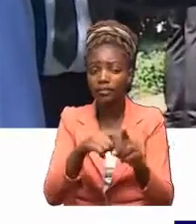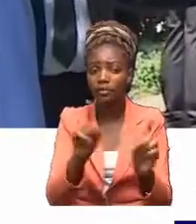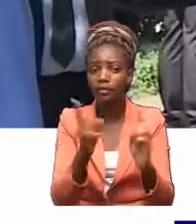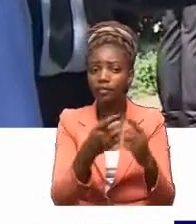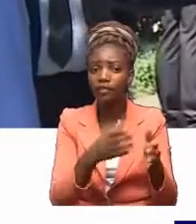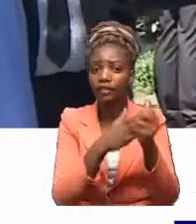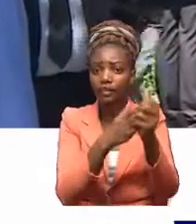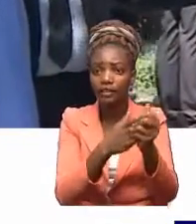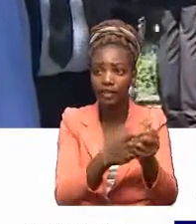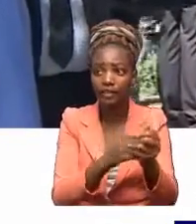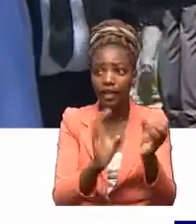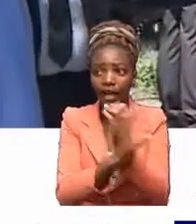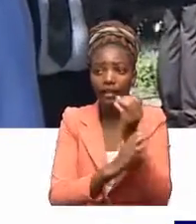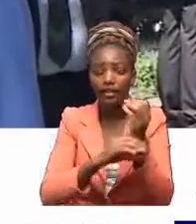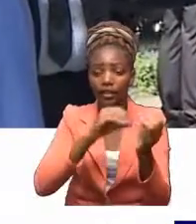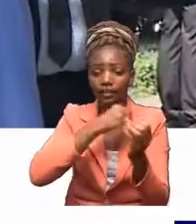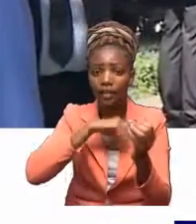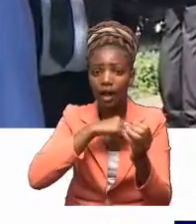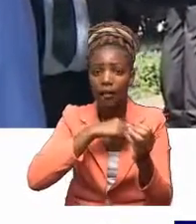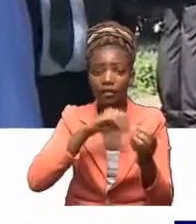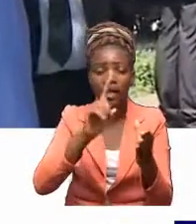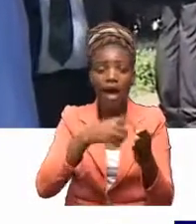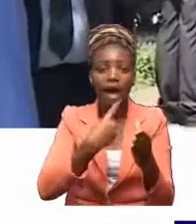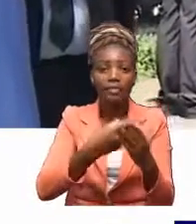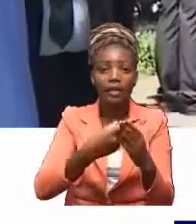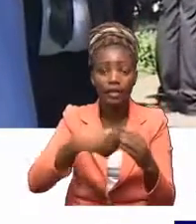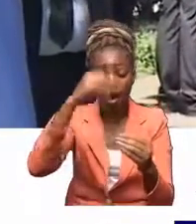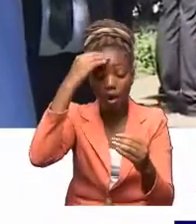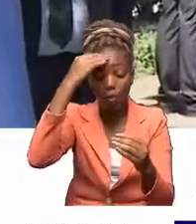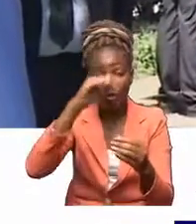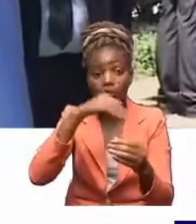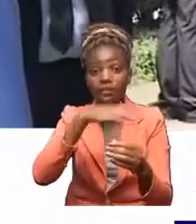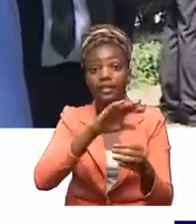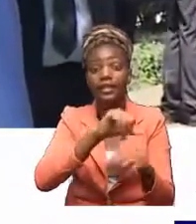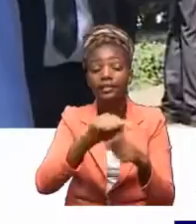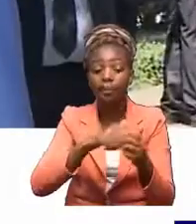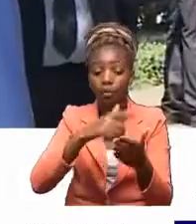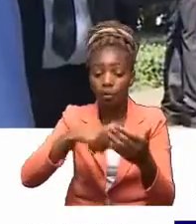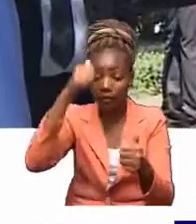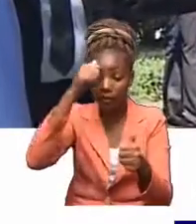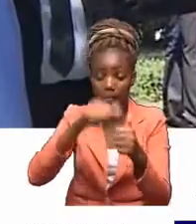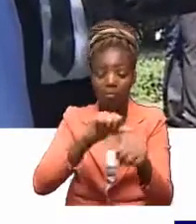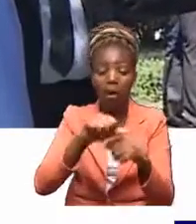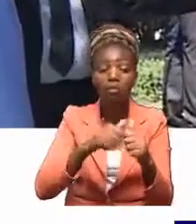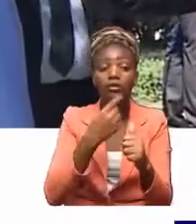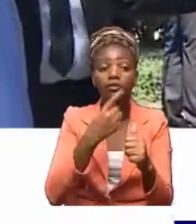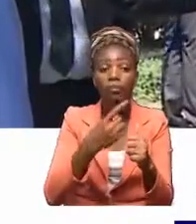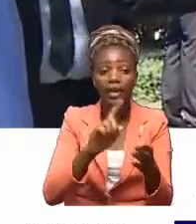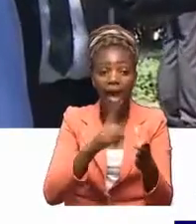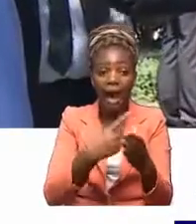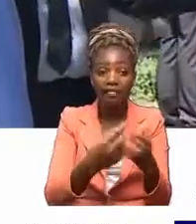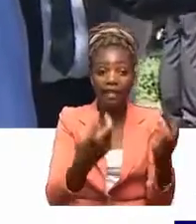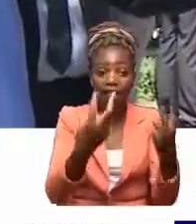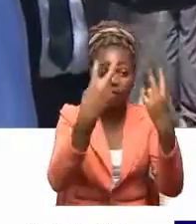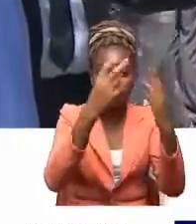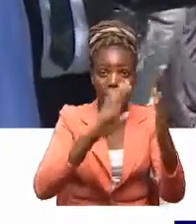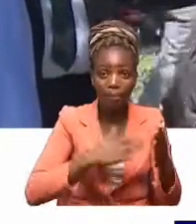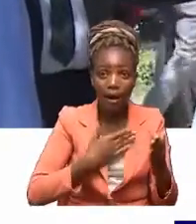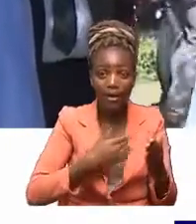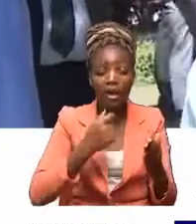mbalimbali katika nchi yetu ya Kenya. Na pia maoni yao kuhusiana vile ambavyo namkumbuka Mzee Moi. Na sasa hivi mtazamaji nina mmoja yule